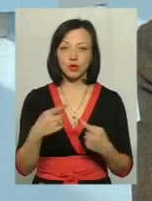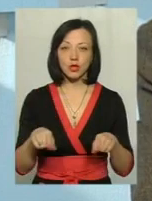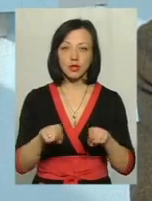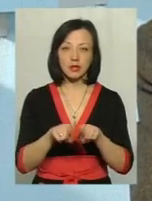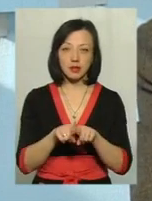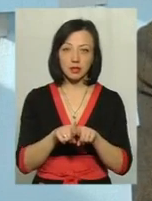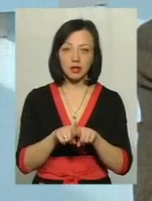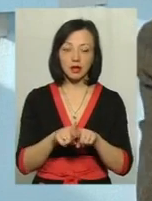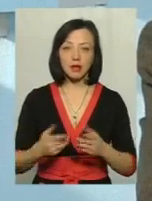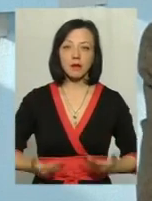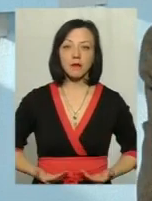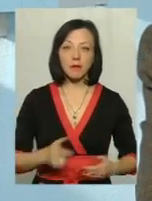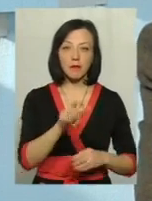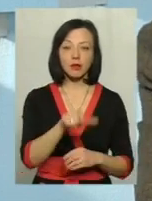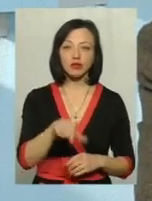настільки мешканці